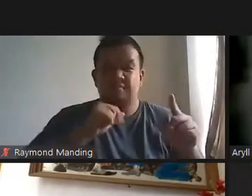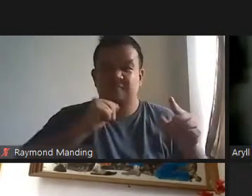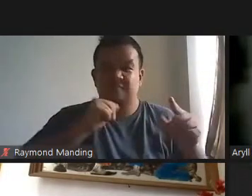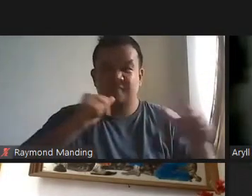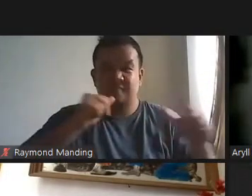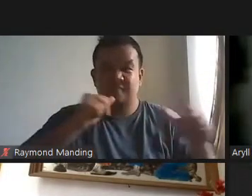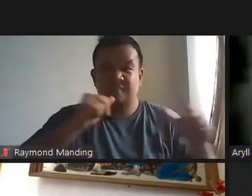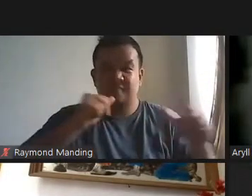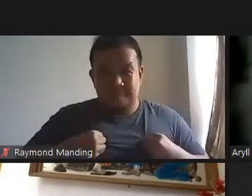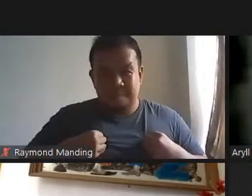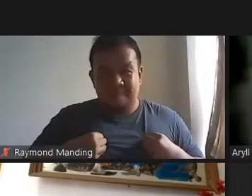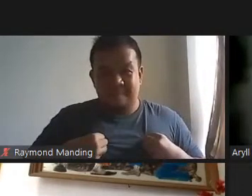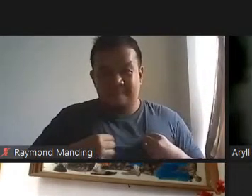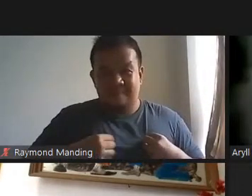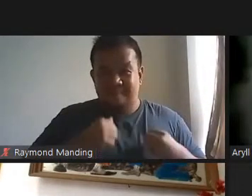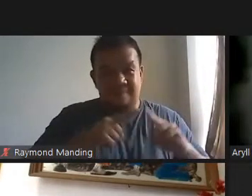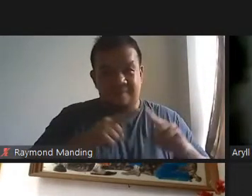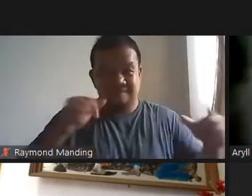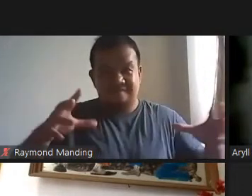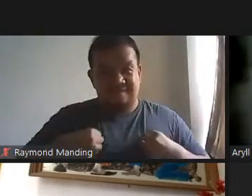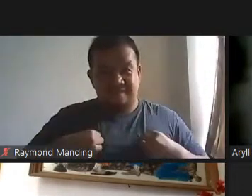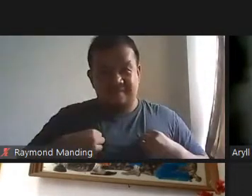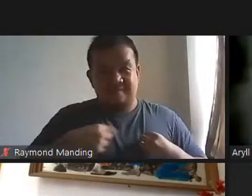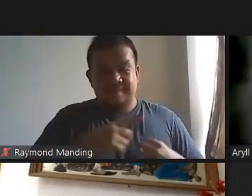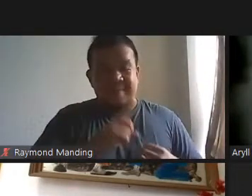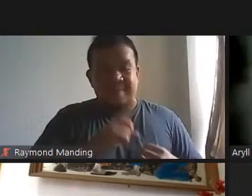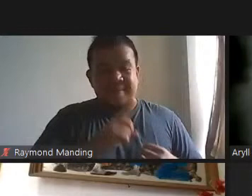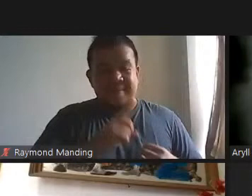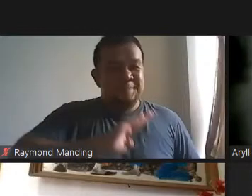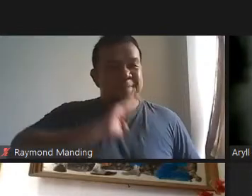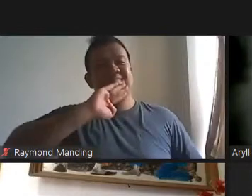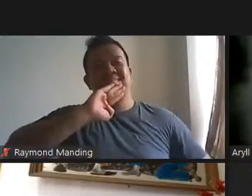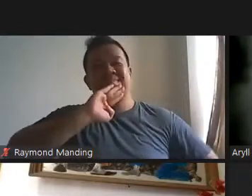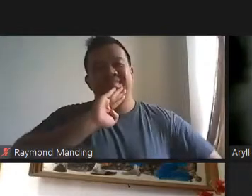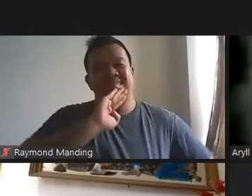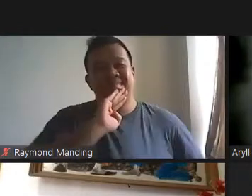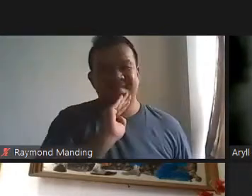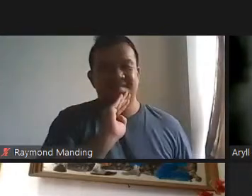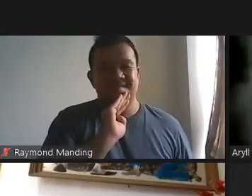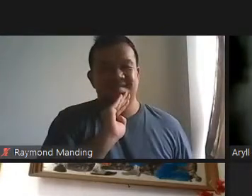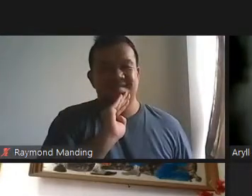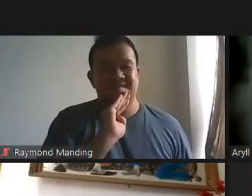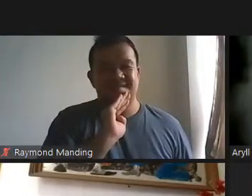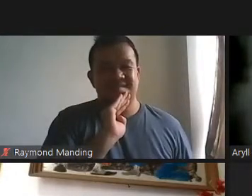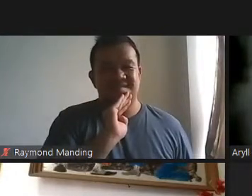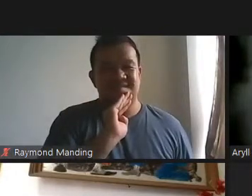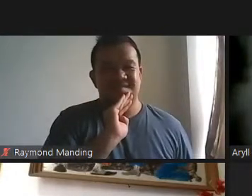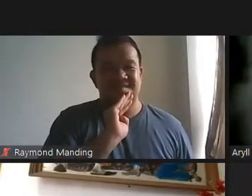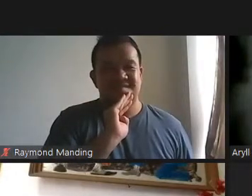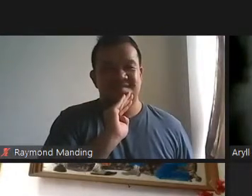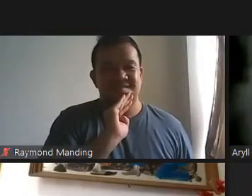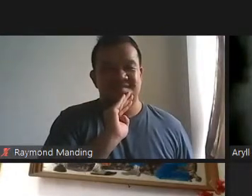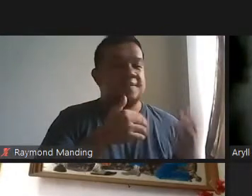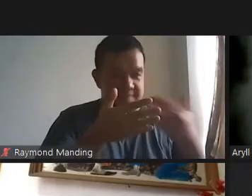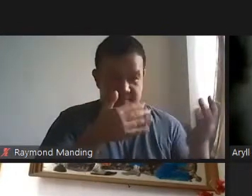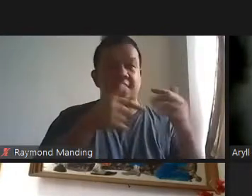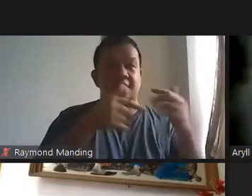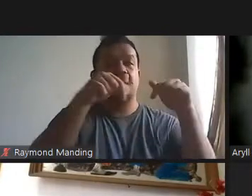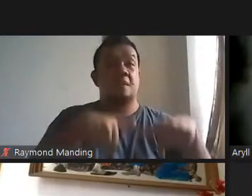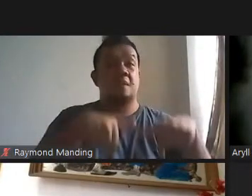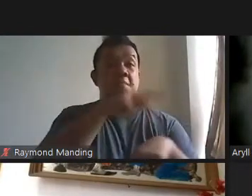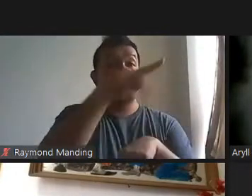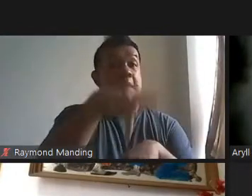na yun para matulong, kaso hindi siya na-accept ng time na yun. So syempre, nakaka-frustrate din yun para sa aming